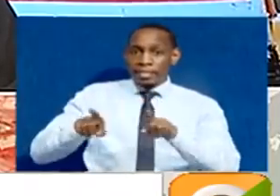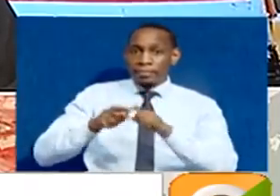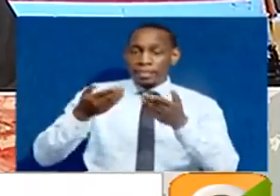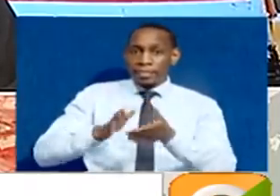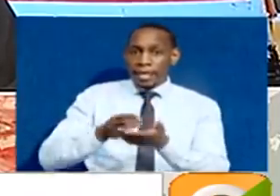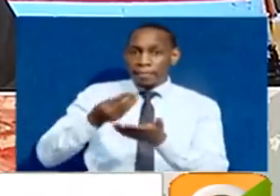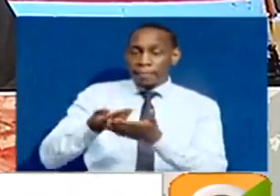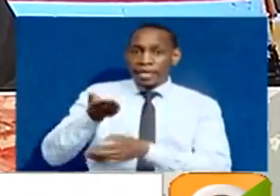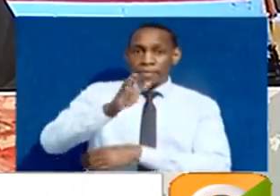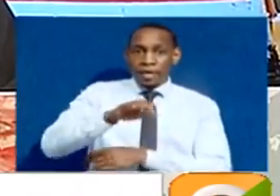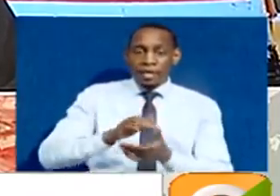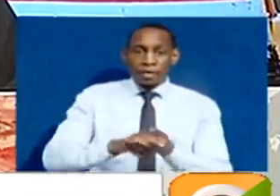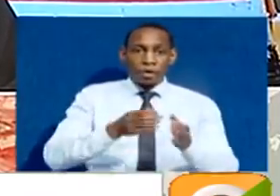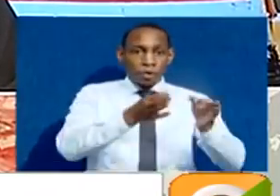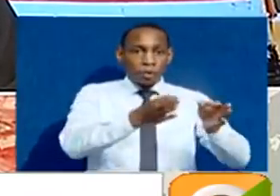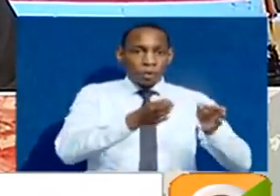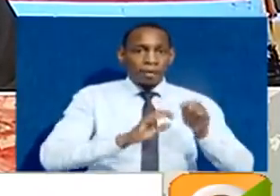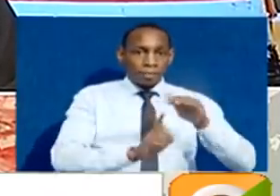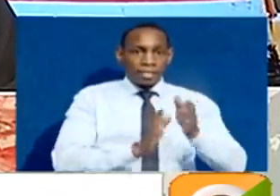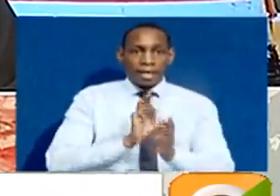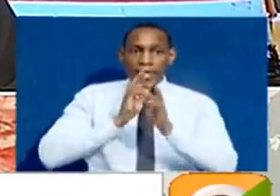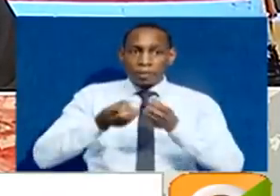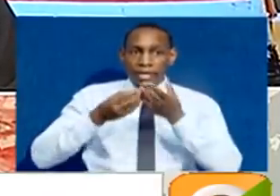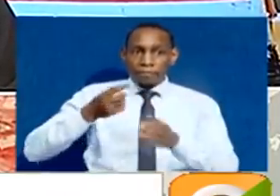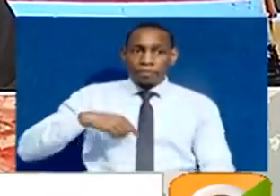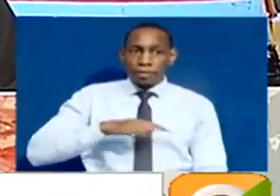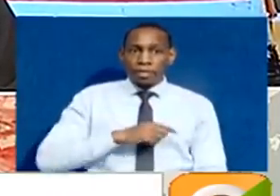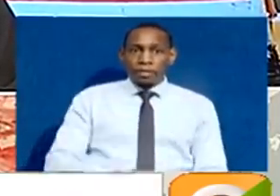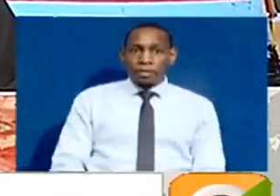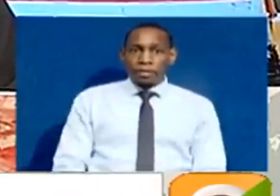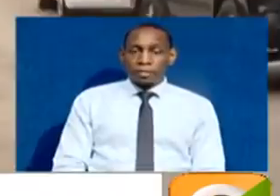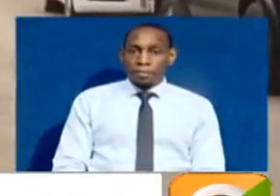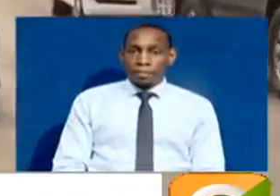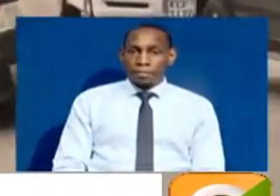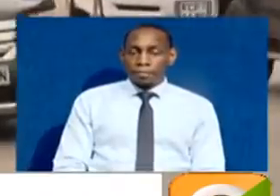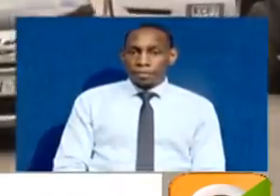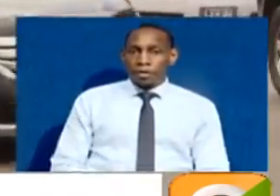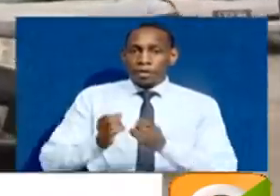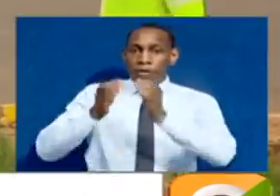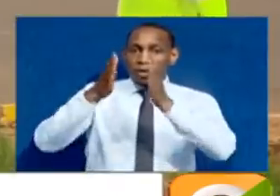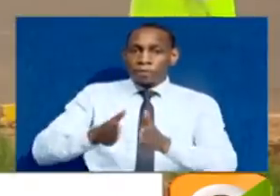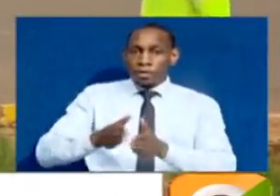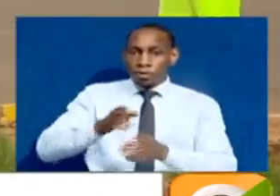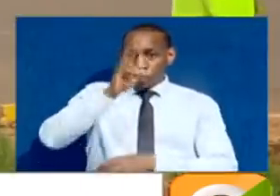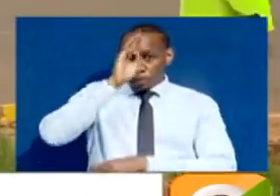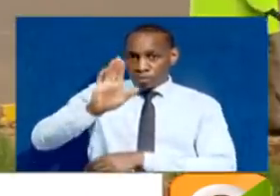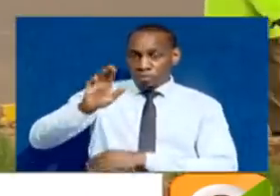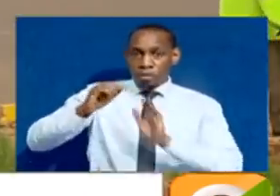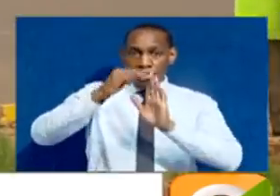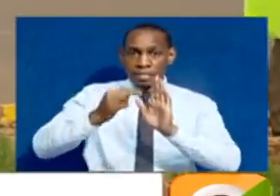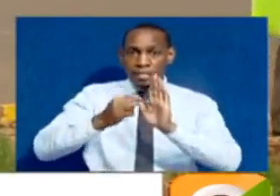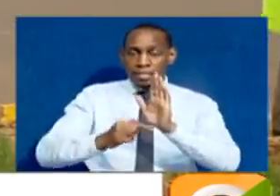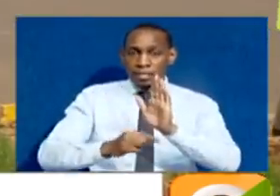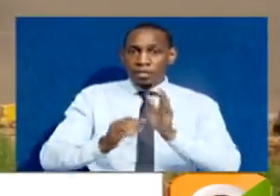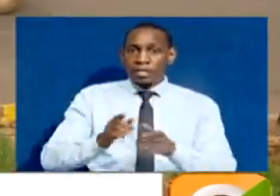fedha hizo zitarejeshwa kwa wizara ya fedha, kama anavyotuarifu Steven Leto. Maafisa wa trafiki wameorodheshwa